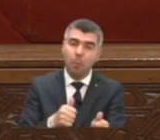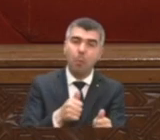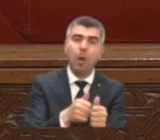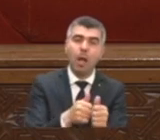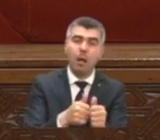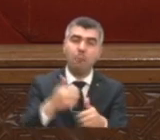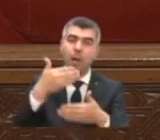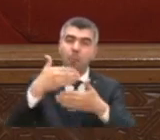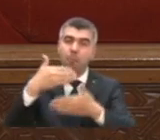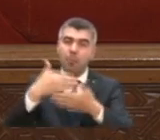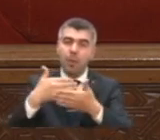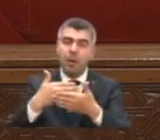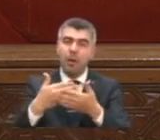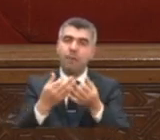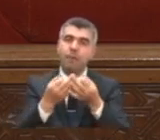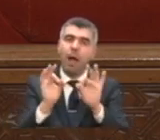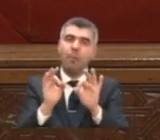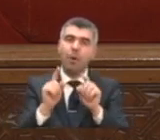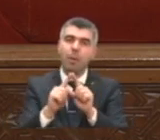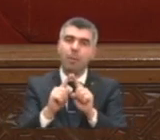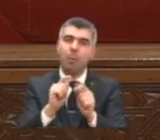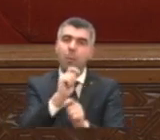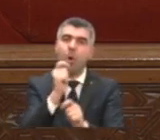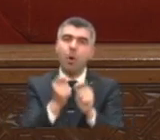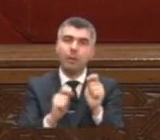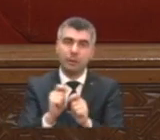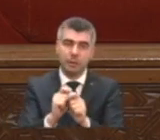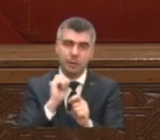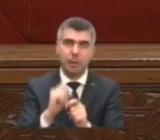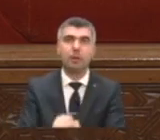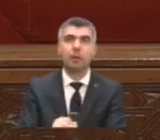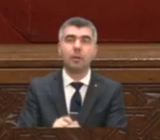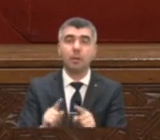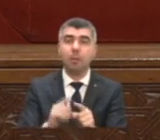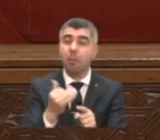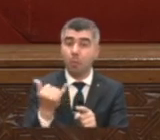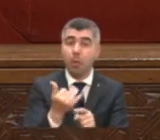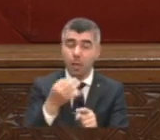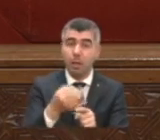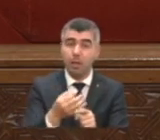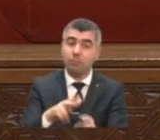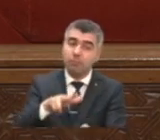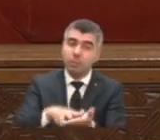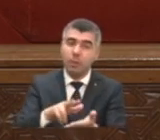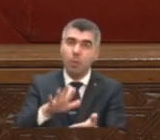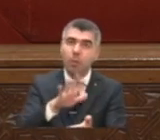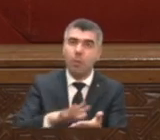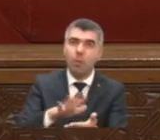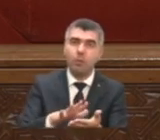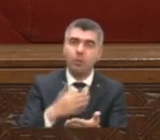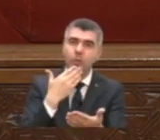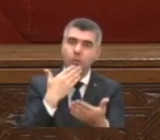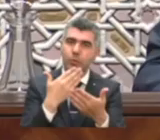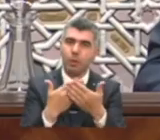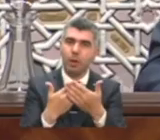البناء بالمجان من طرف المهندس المعماري. هذه سي اون غراند افونسي، ولكن راه خصها تفعل. تعالوا اخت